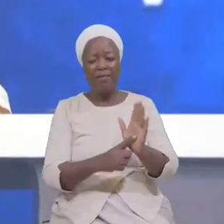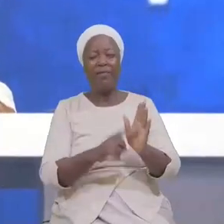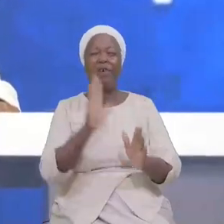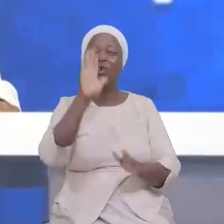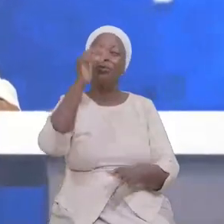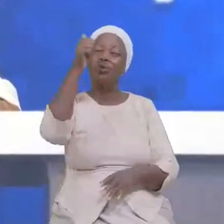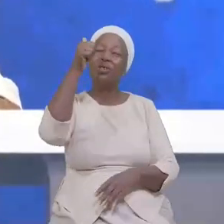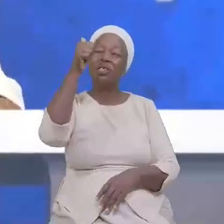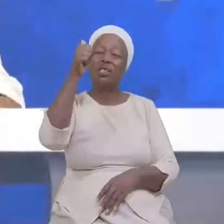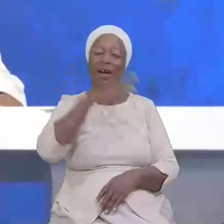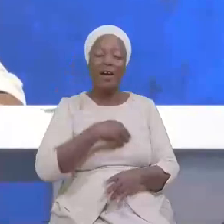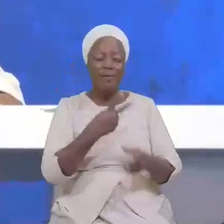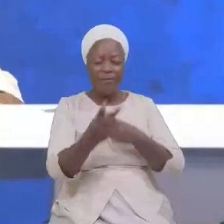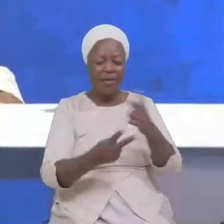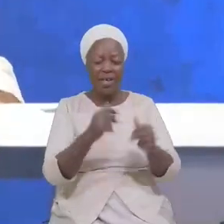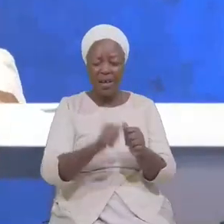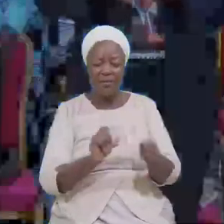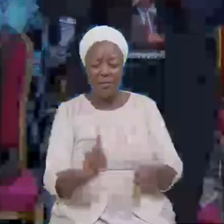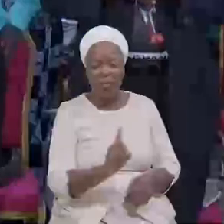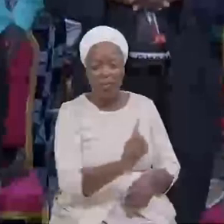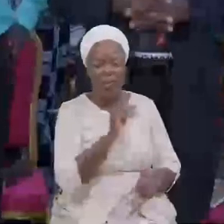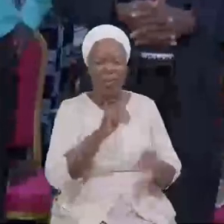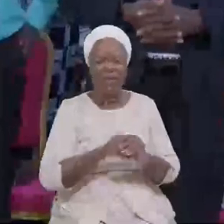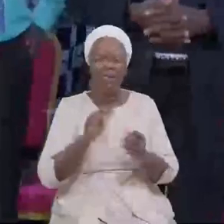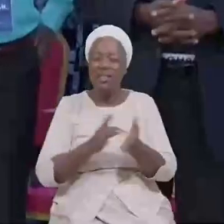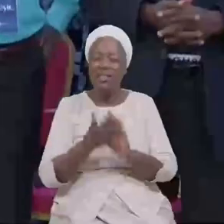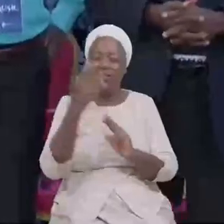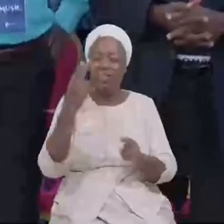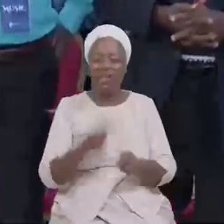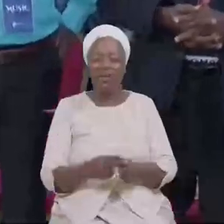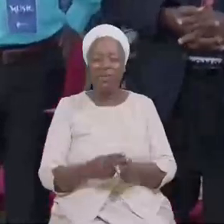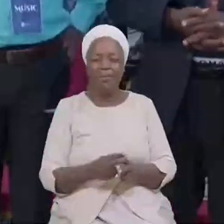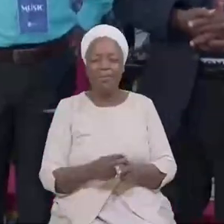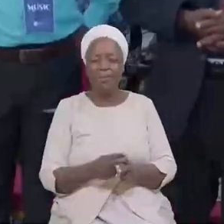manifeste-toi et visite chacun au nom de Jésus.